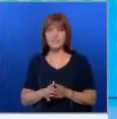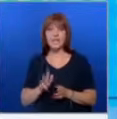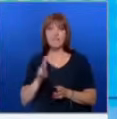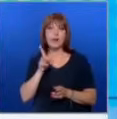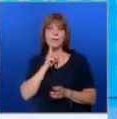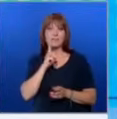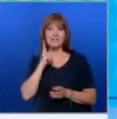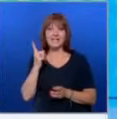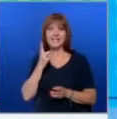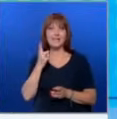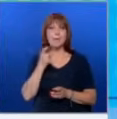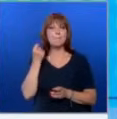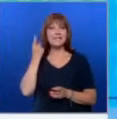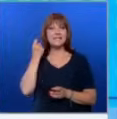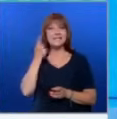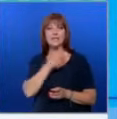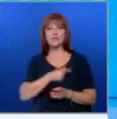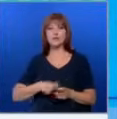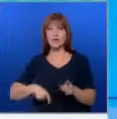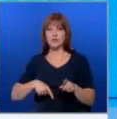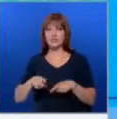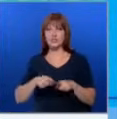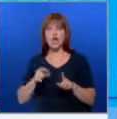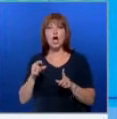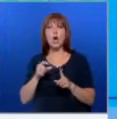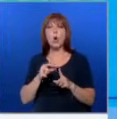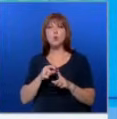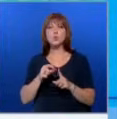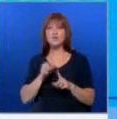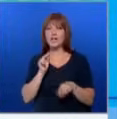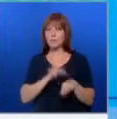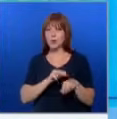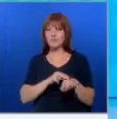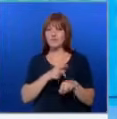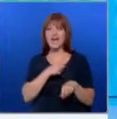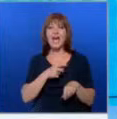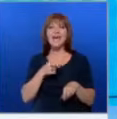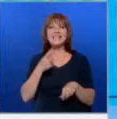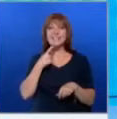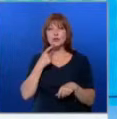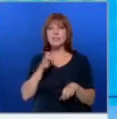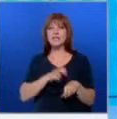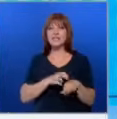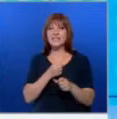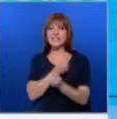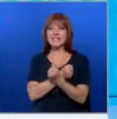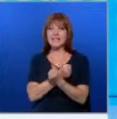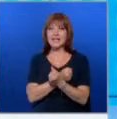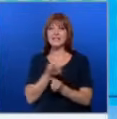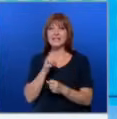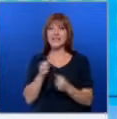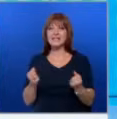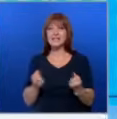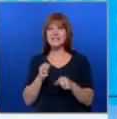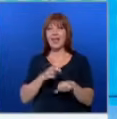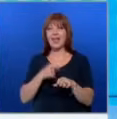Двама мъже, единият от които председателят на Национално движение Русофили Пловдив, Златомир Дьовленски, са задържани след операция на ДАНС